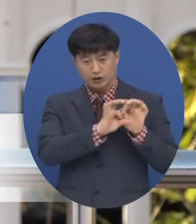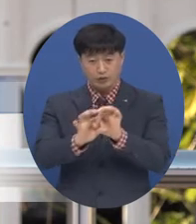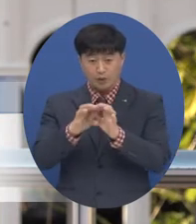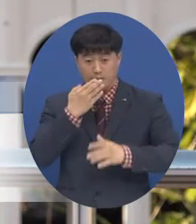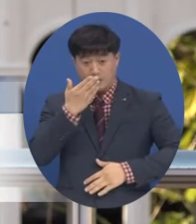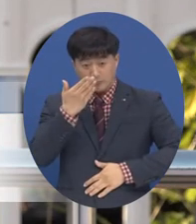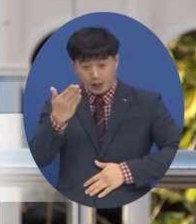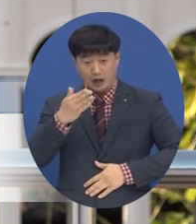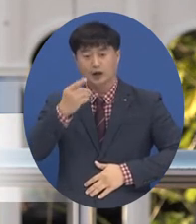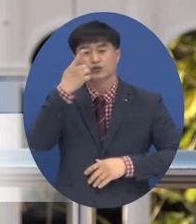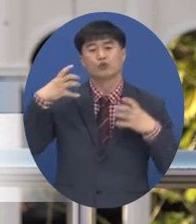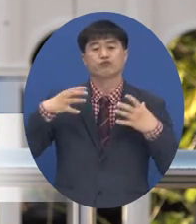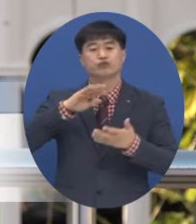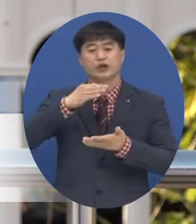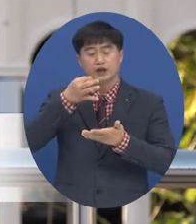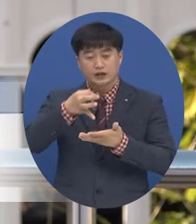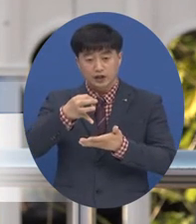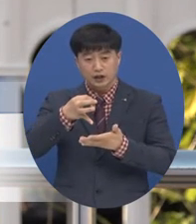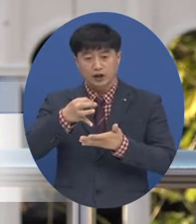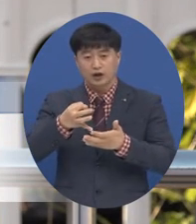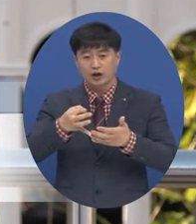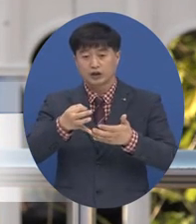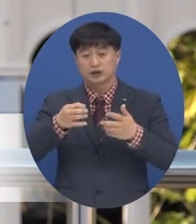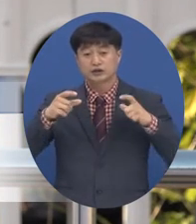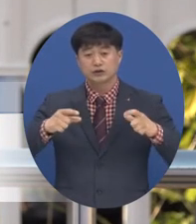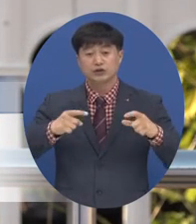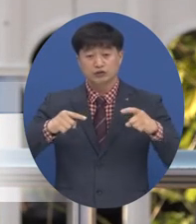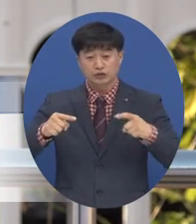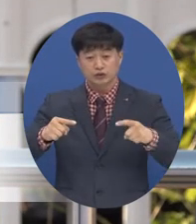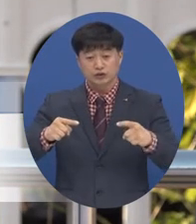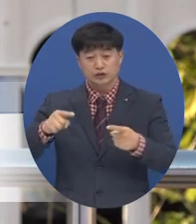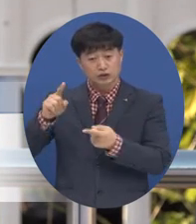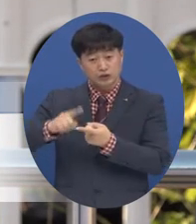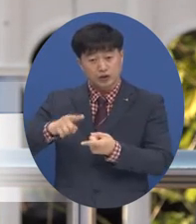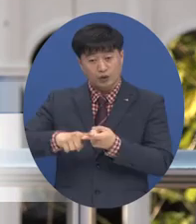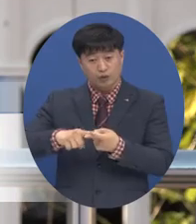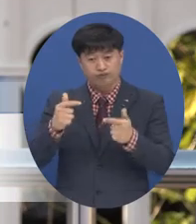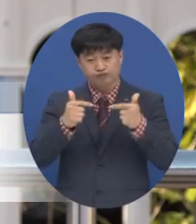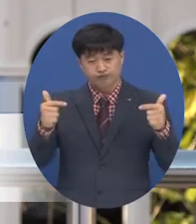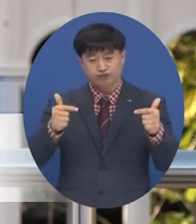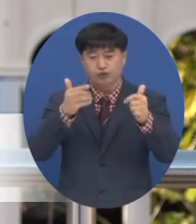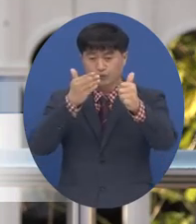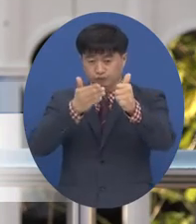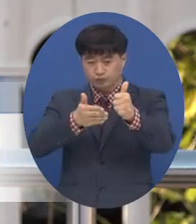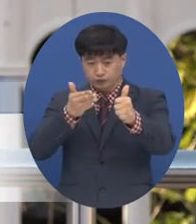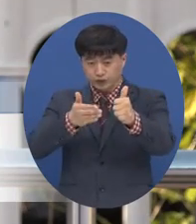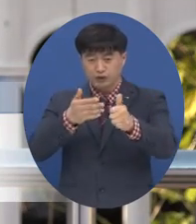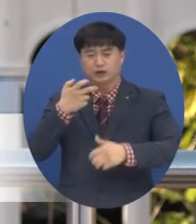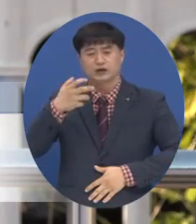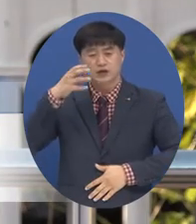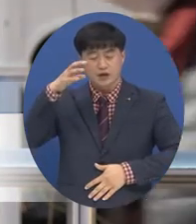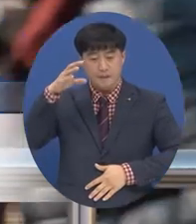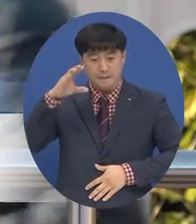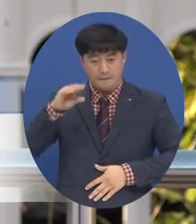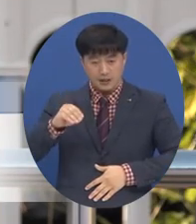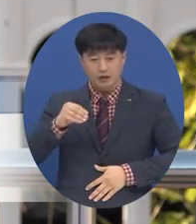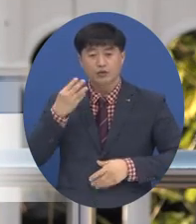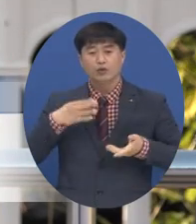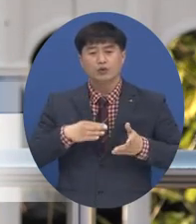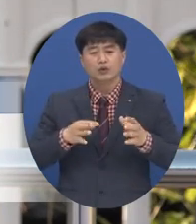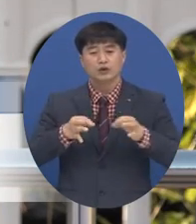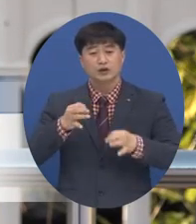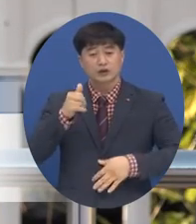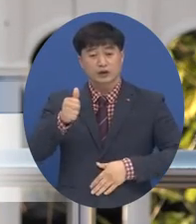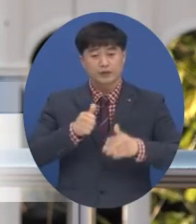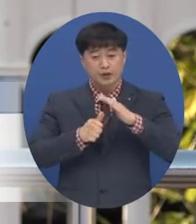수 있게끔 정부 예산을 지자체 수에 맞게 증액하여 주시기를 70만 경기도 상인을